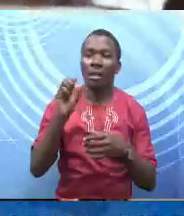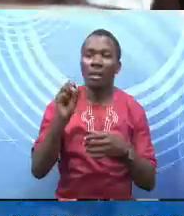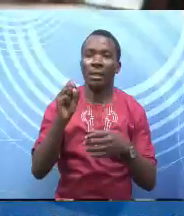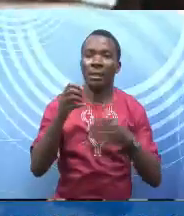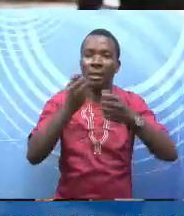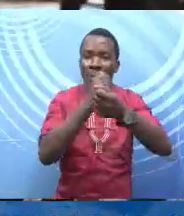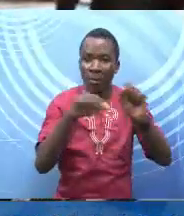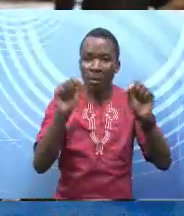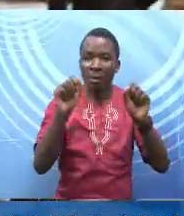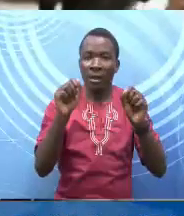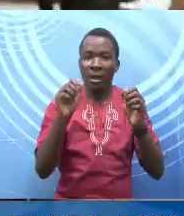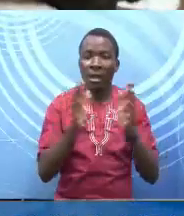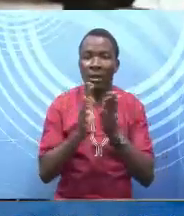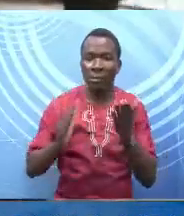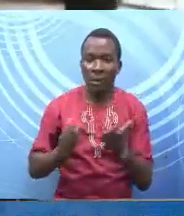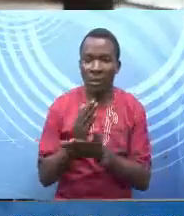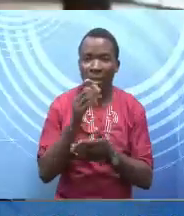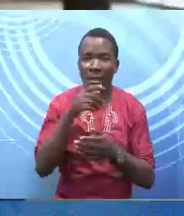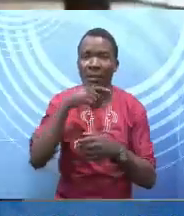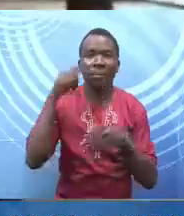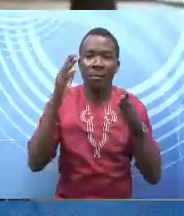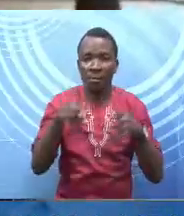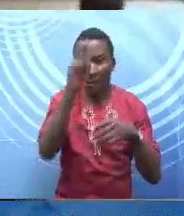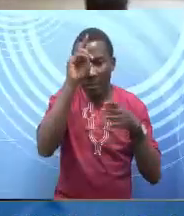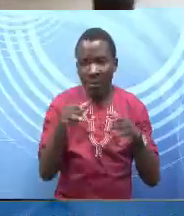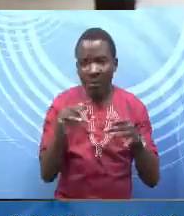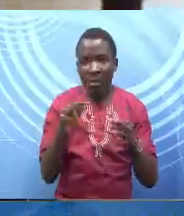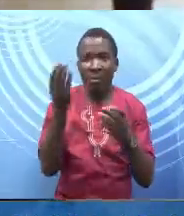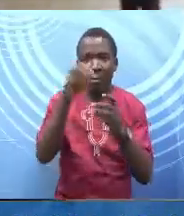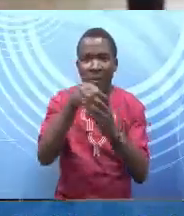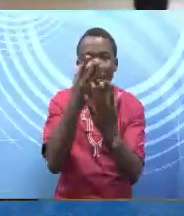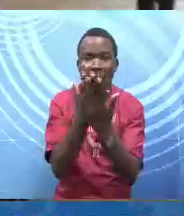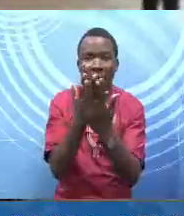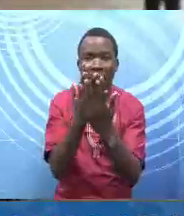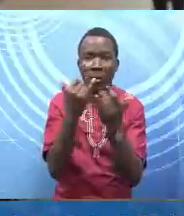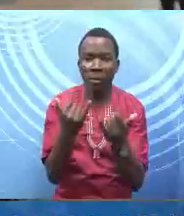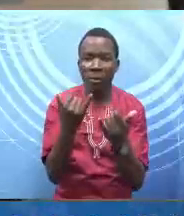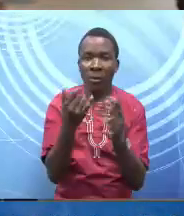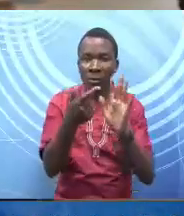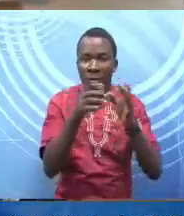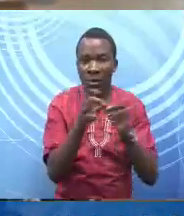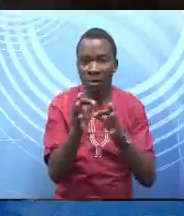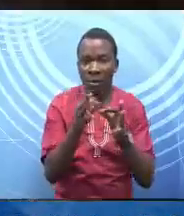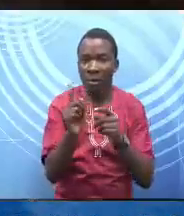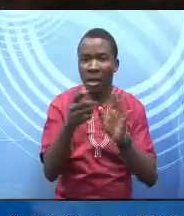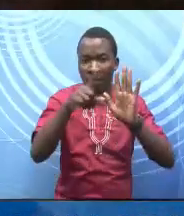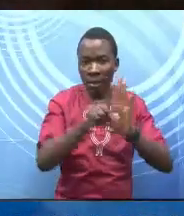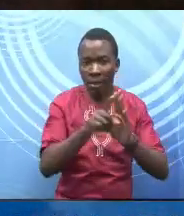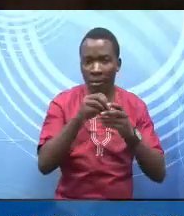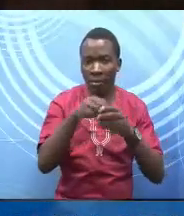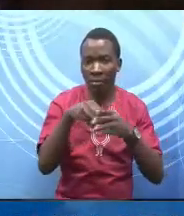bw'umuturage w'Umurusiya. Niba Alex Navalny akatiwe uyu munsi, bivuze ko nta mategeko aba muri iki gihugu cyacu. Alex